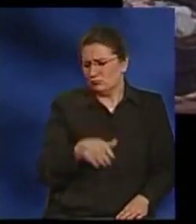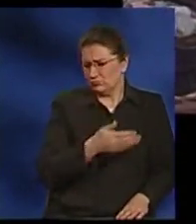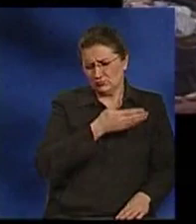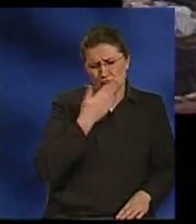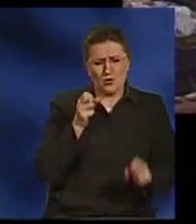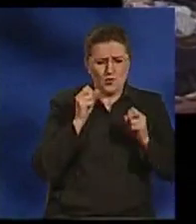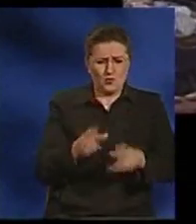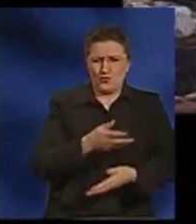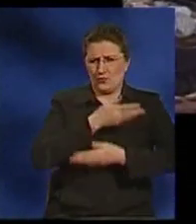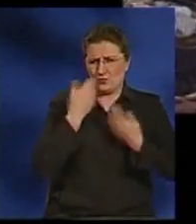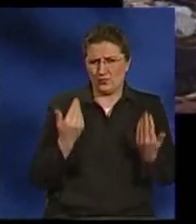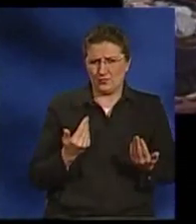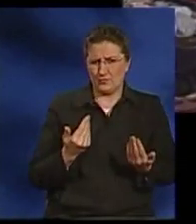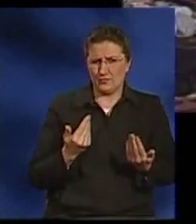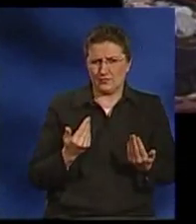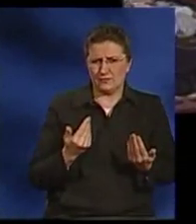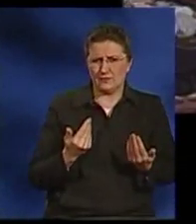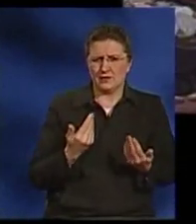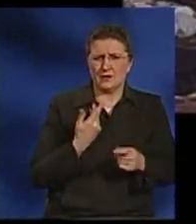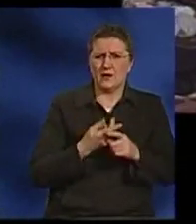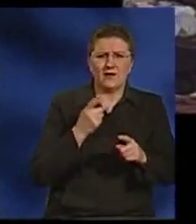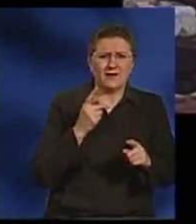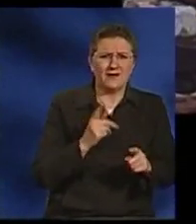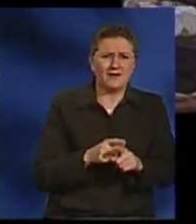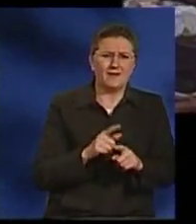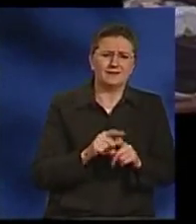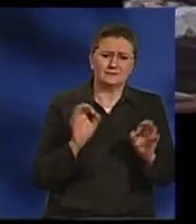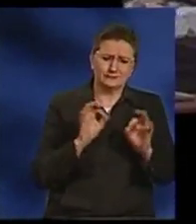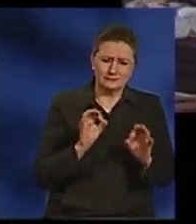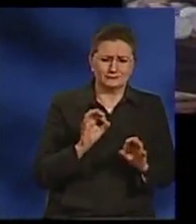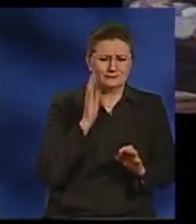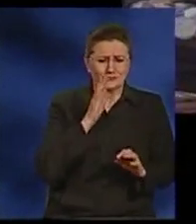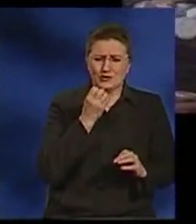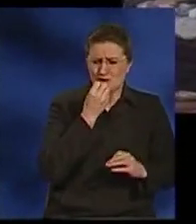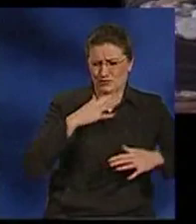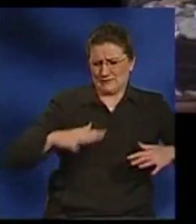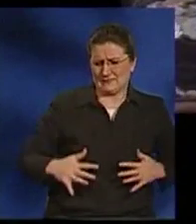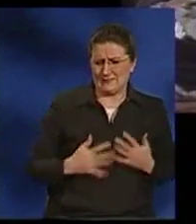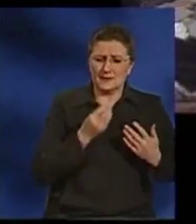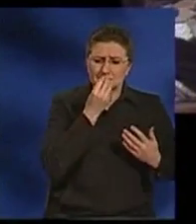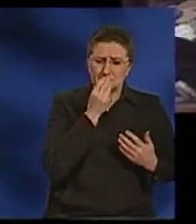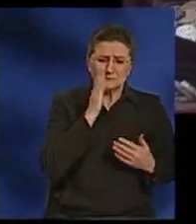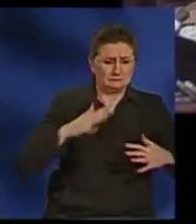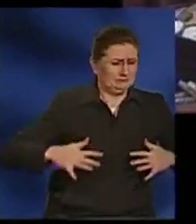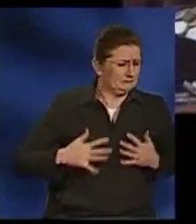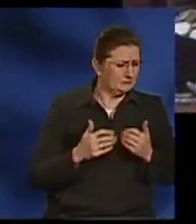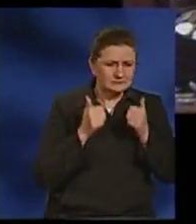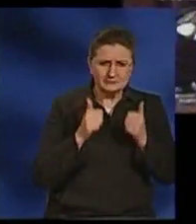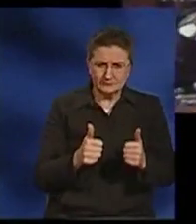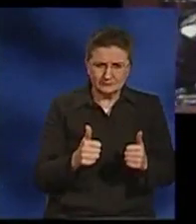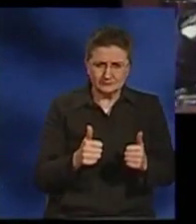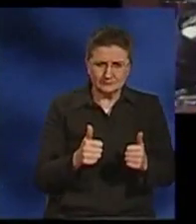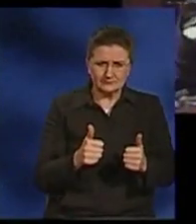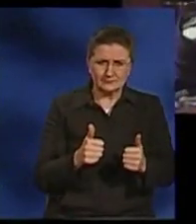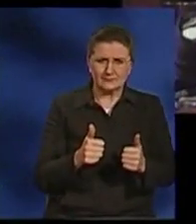безобидный Это всего лишь маленький Стимон К хорошему настроению Вот и все И